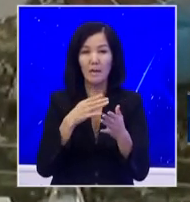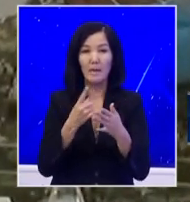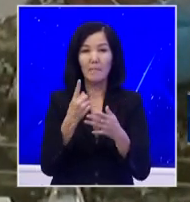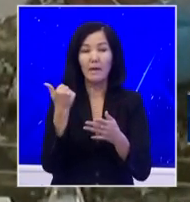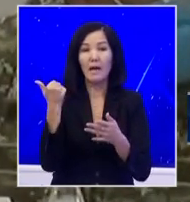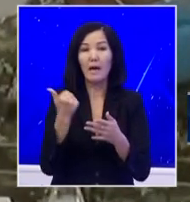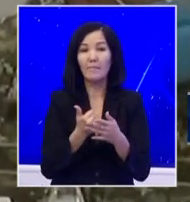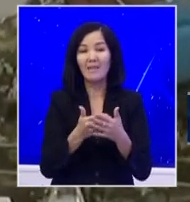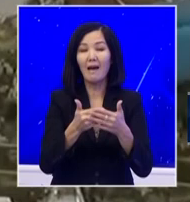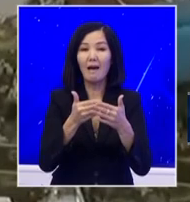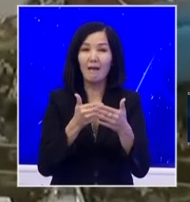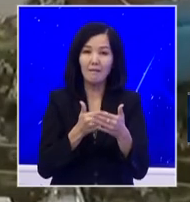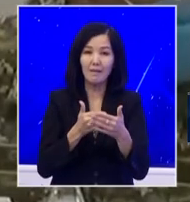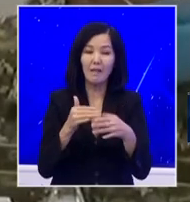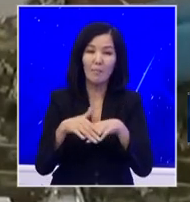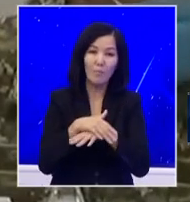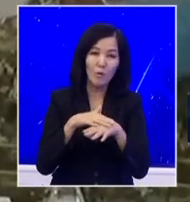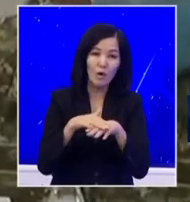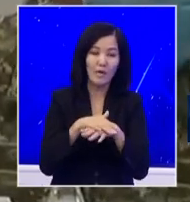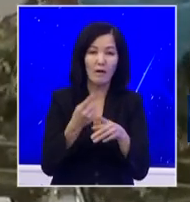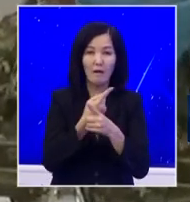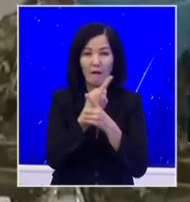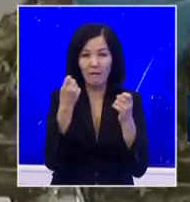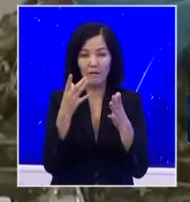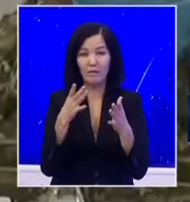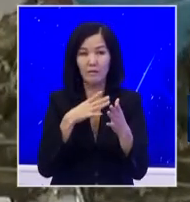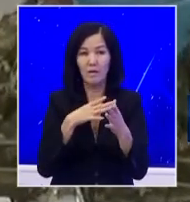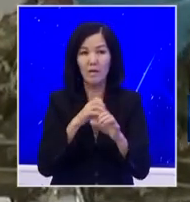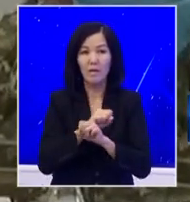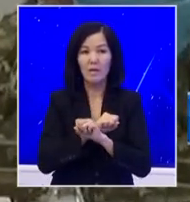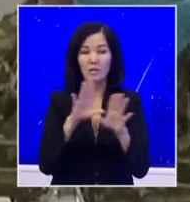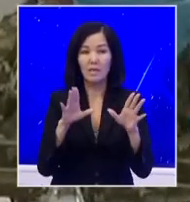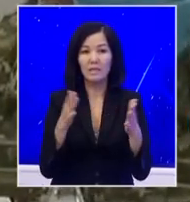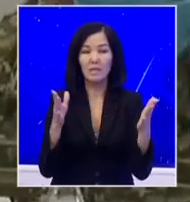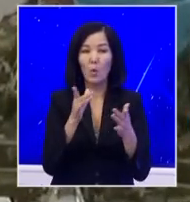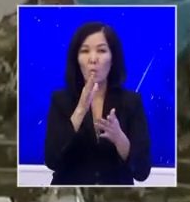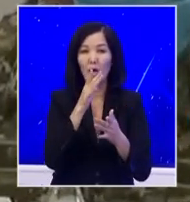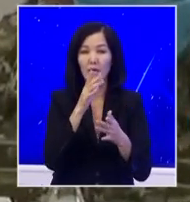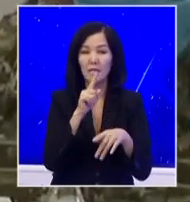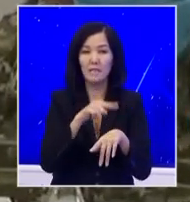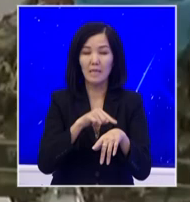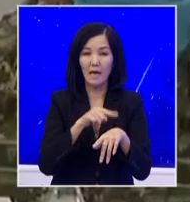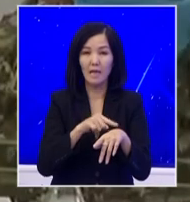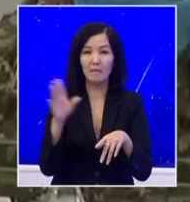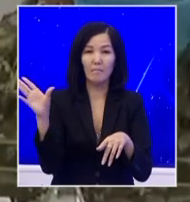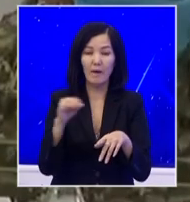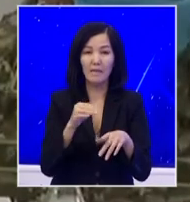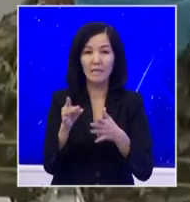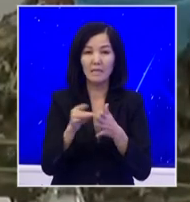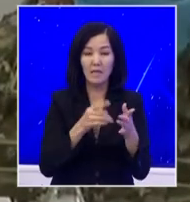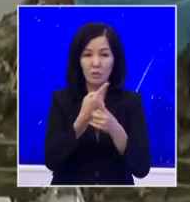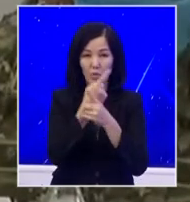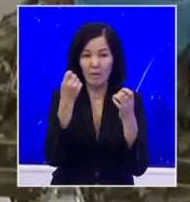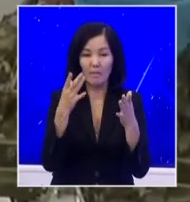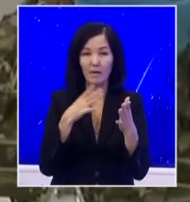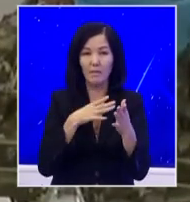апта алдын бұқаралық ақпарат құралдары арқылы жарылыстың қай уақытта және қай сағатта болатын туралы хабарлама таратамыз.